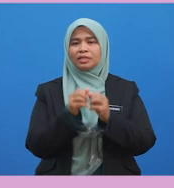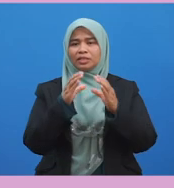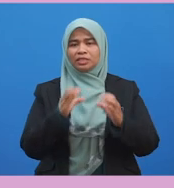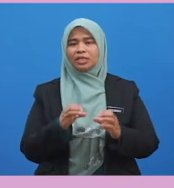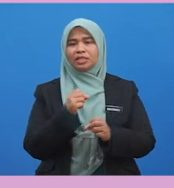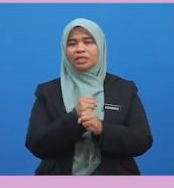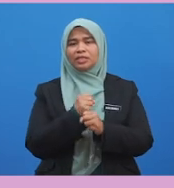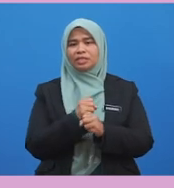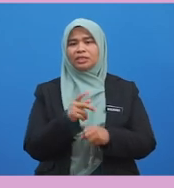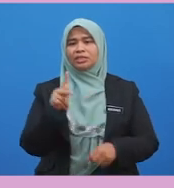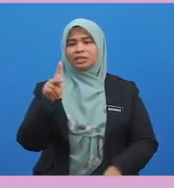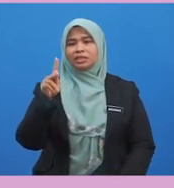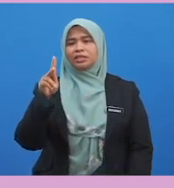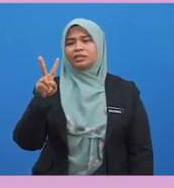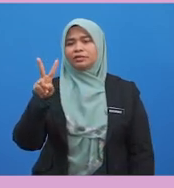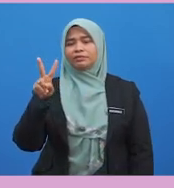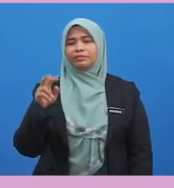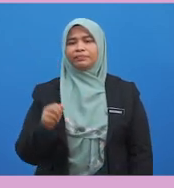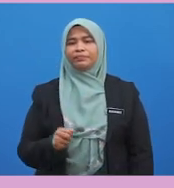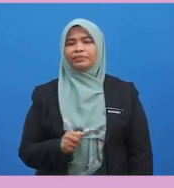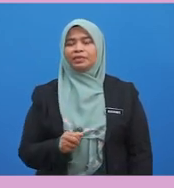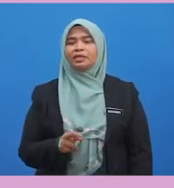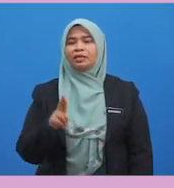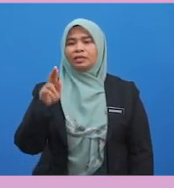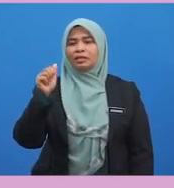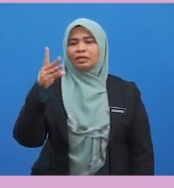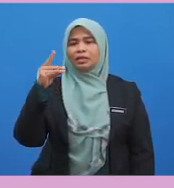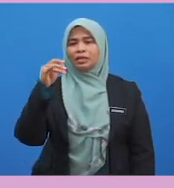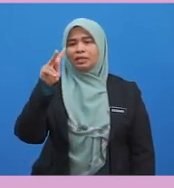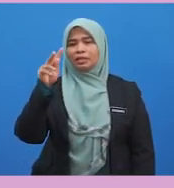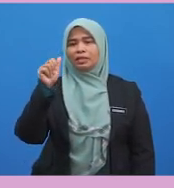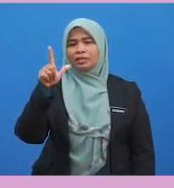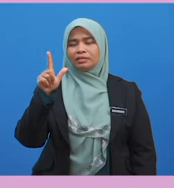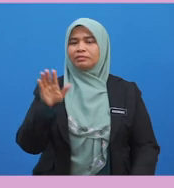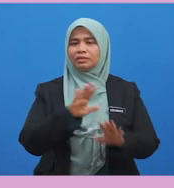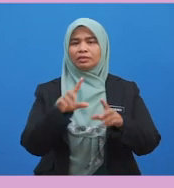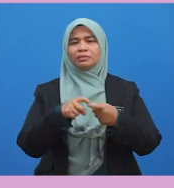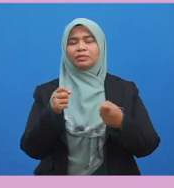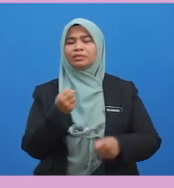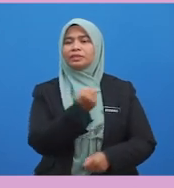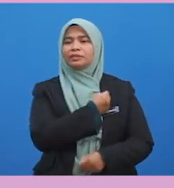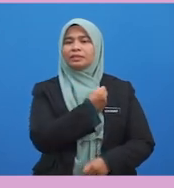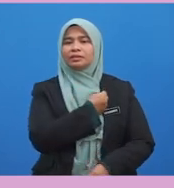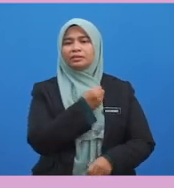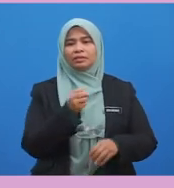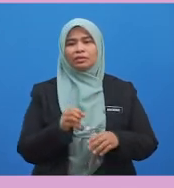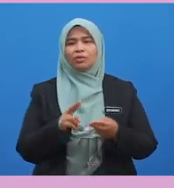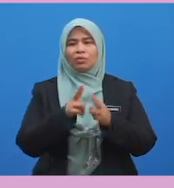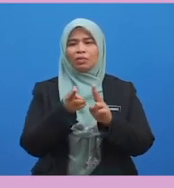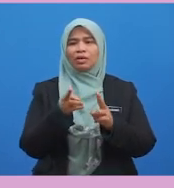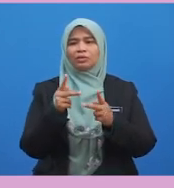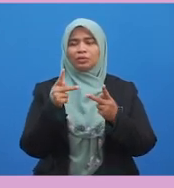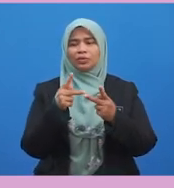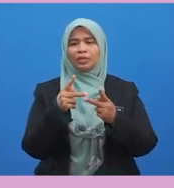konvensional. Kelima, radikal. Keenam, tidak berputus asa. Ketujuh, mengubah suai